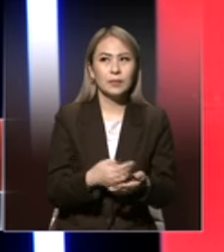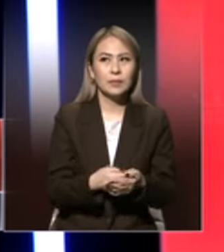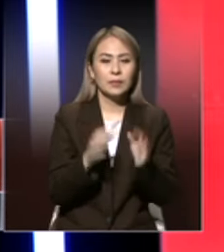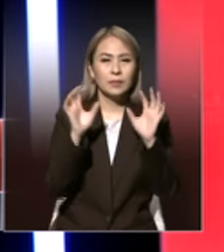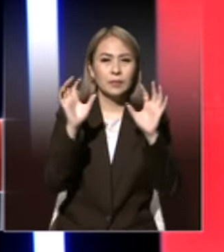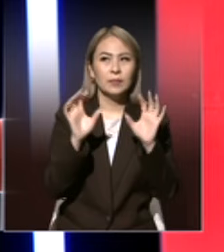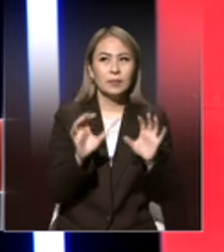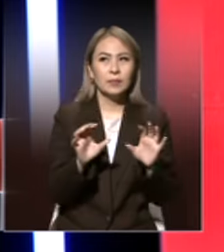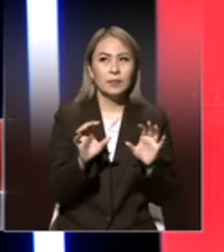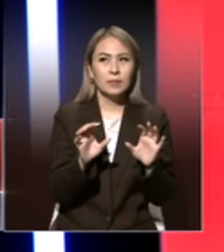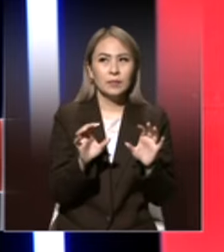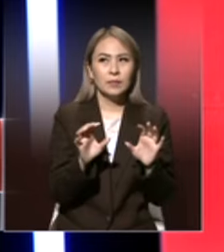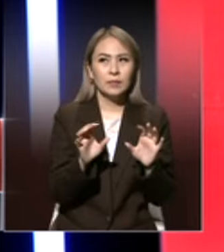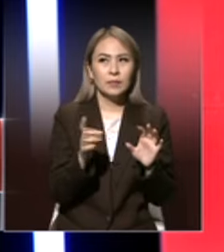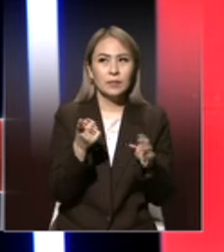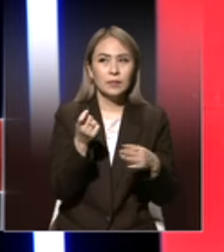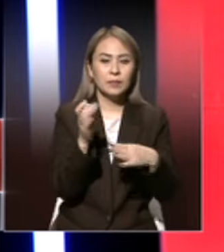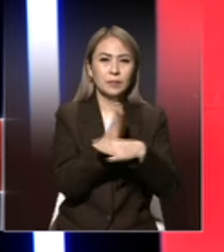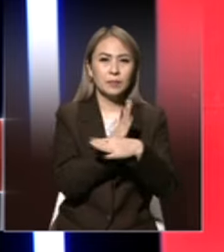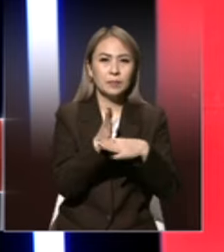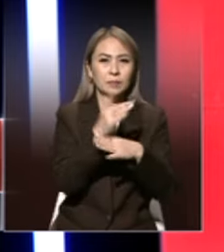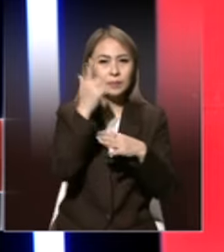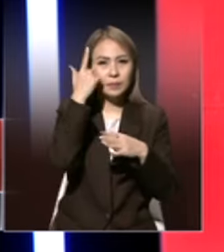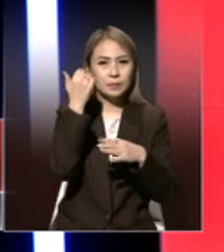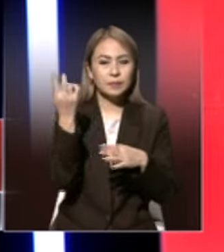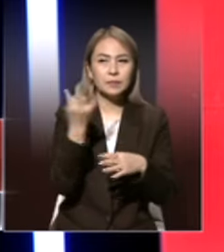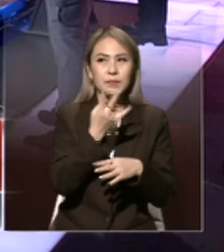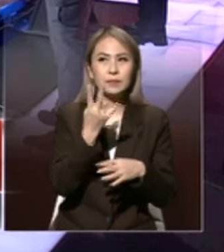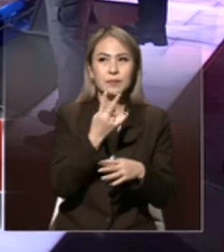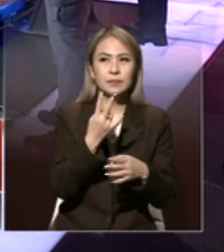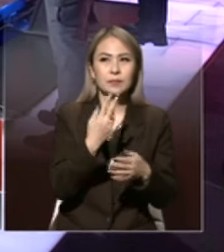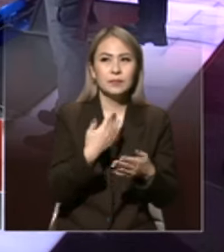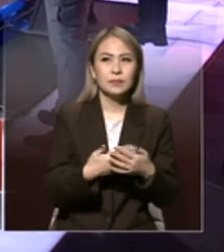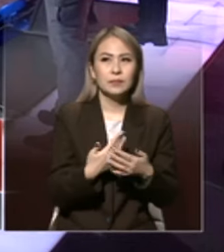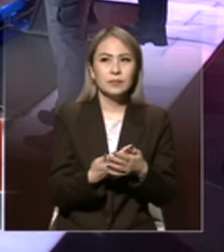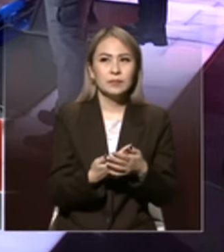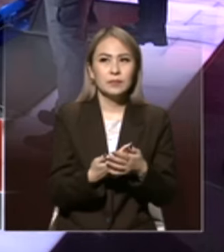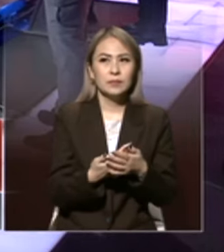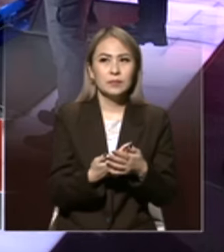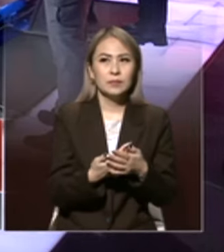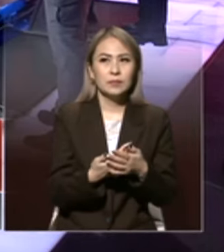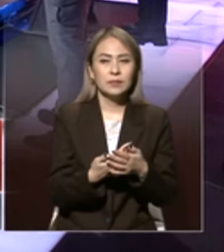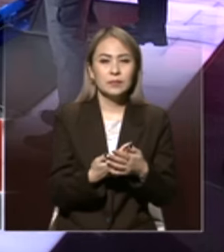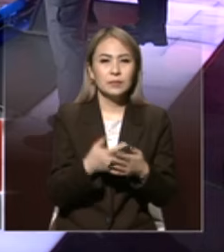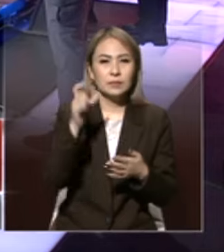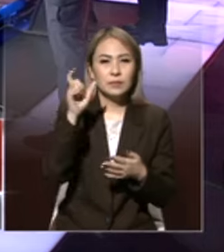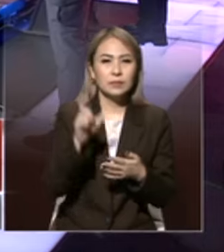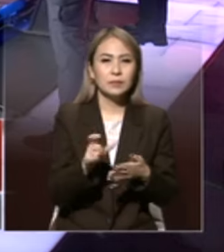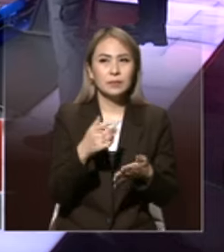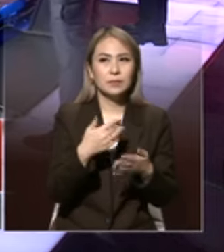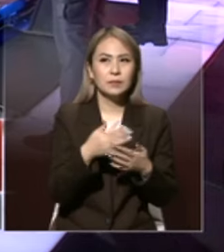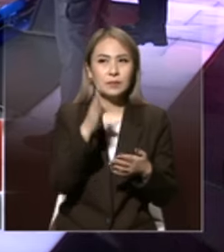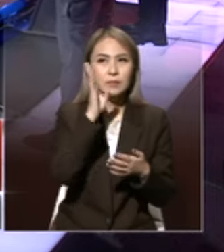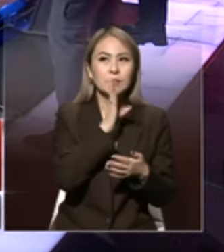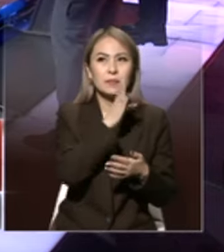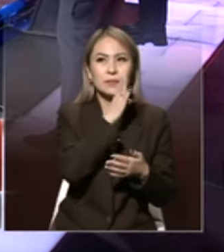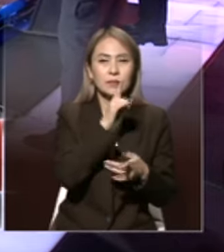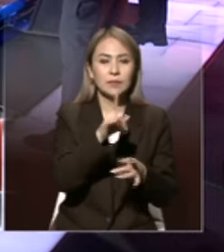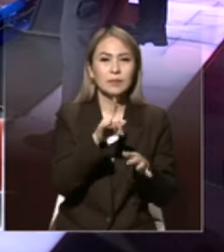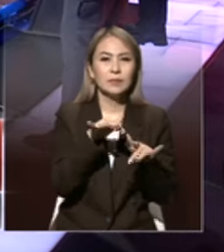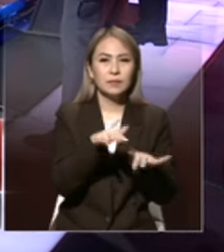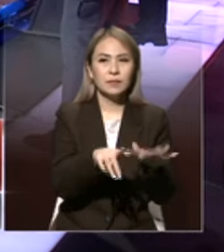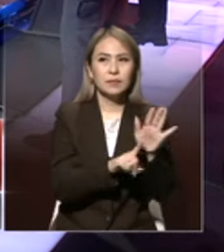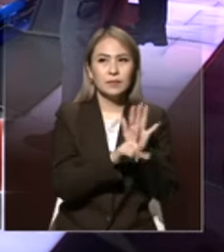заң алдындағы қылмысты ажырата білуіміз керек сияқты. Енді әлбетте ол азаматтың жаңағы әйелдің барып отырған ісі енді